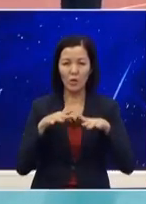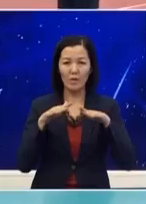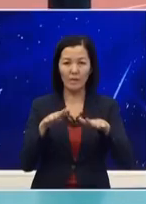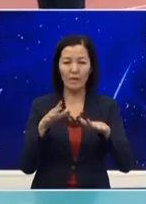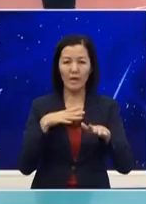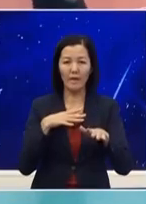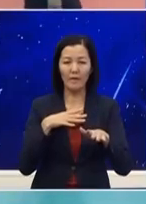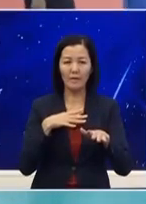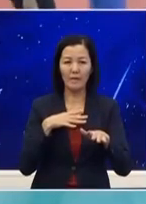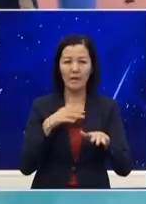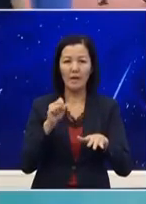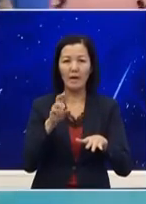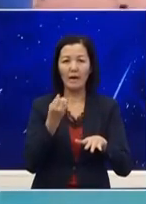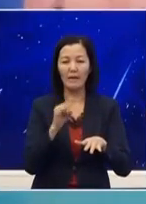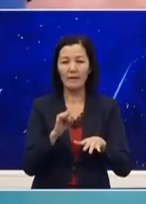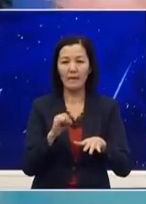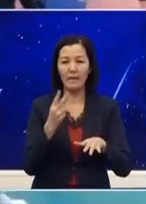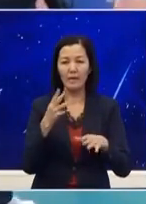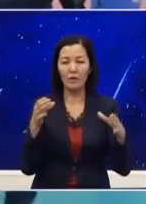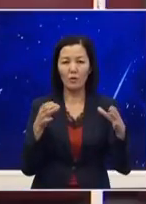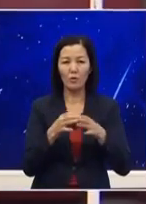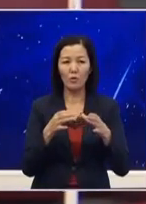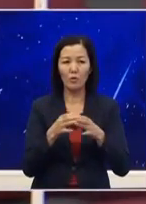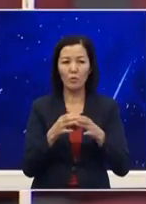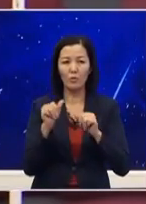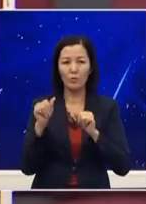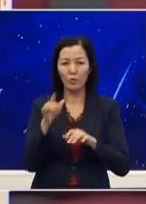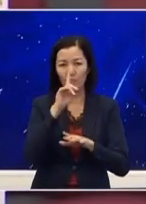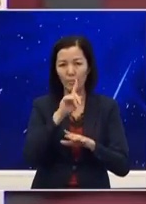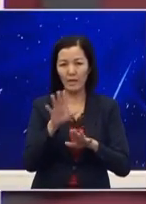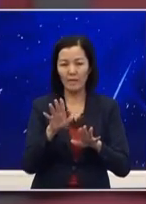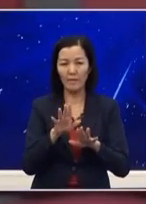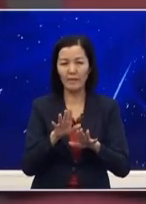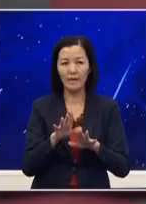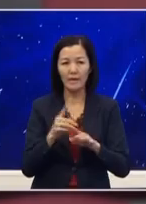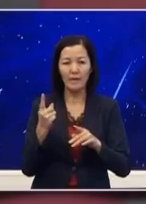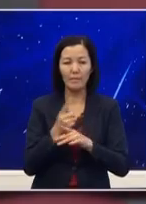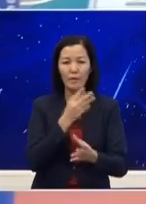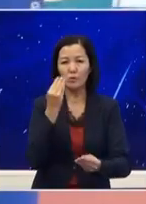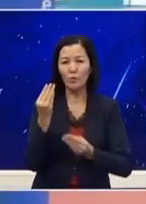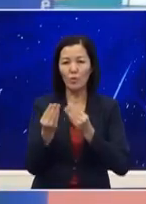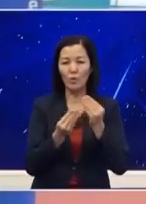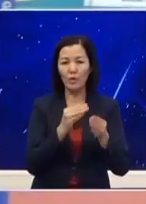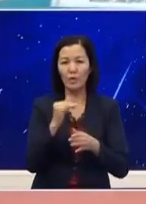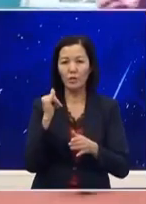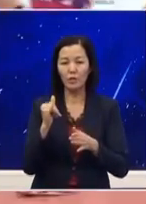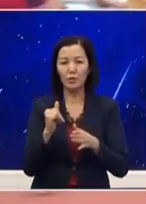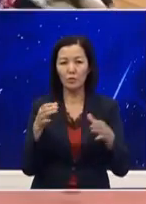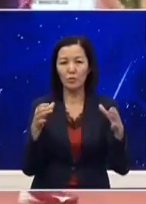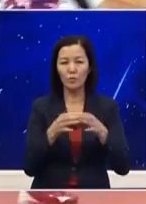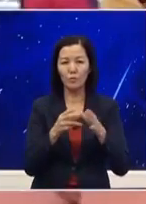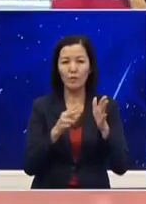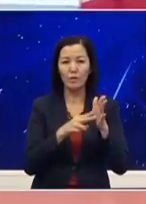Олардың қарқынына Алтай 2 клубының ойыншылары төтеп бере алмады. Бірінші сетте әдегенен ақ жетсулық ұжым